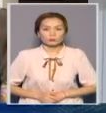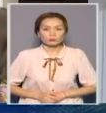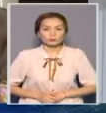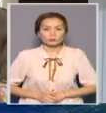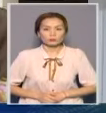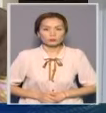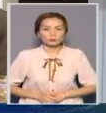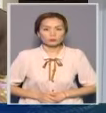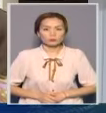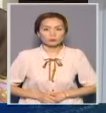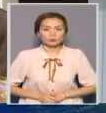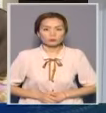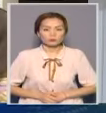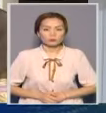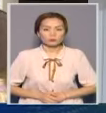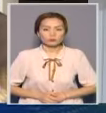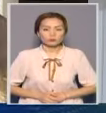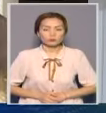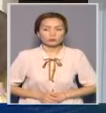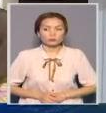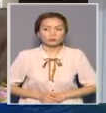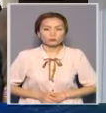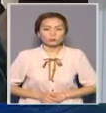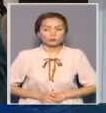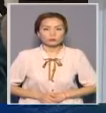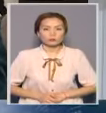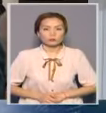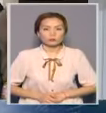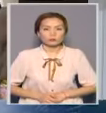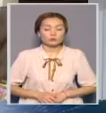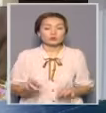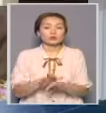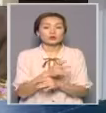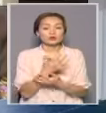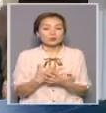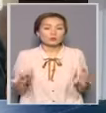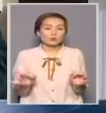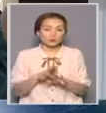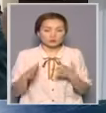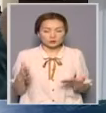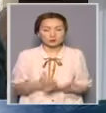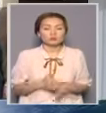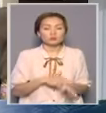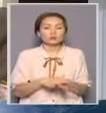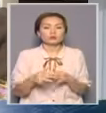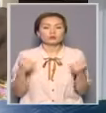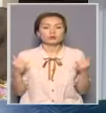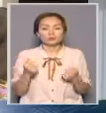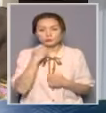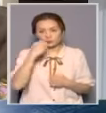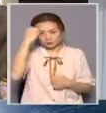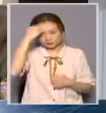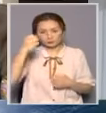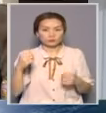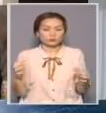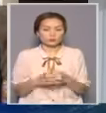орындалды. Бұлың біздің филармония әртістері көп-көп алғысында айтам. Песен много, сегодня многие из них были исполнены. Большое спасибо